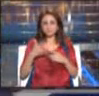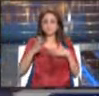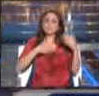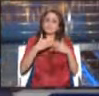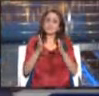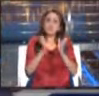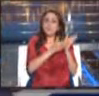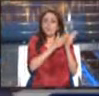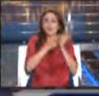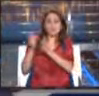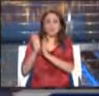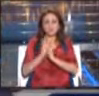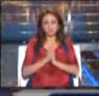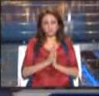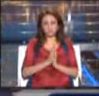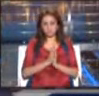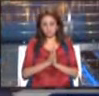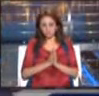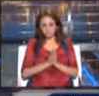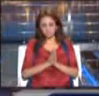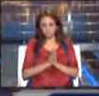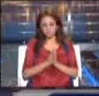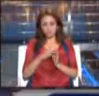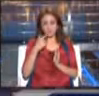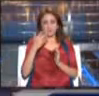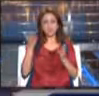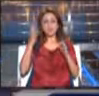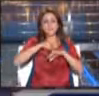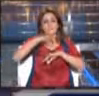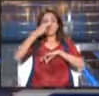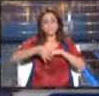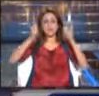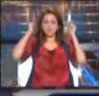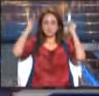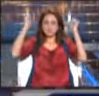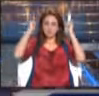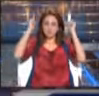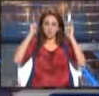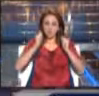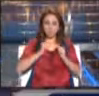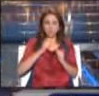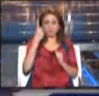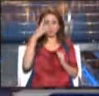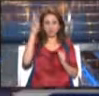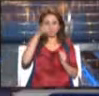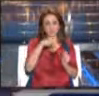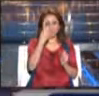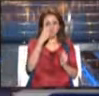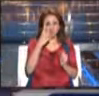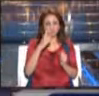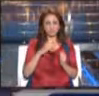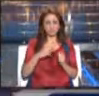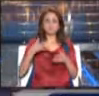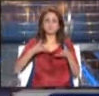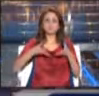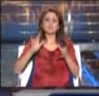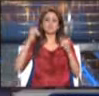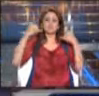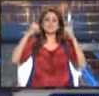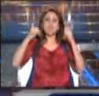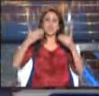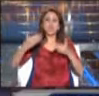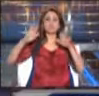الحقيقة في حاجات كتيرة قوي بعد ثورة يناير الميمونة تراجعت، السياحة